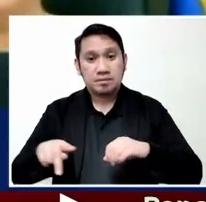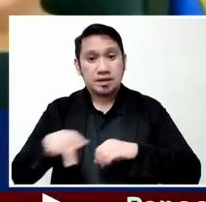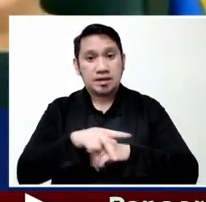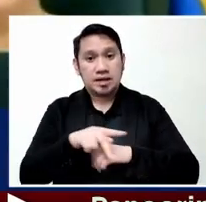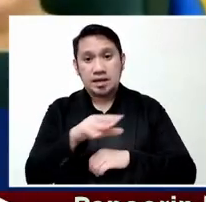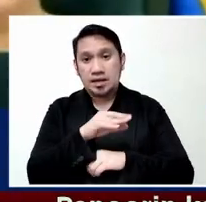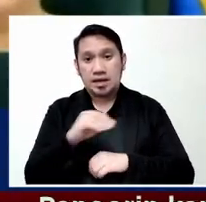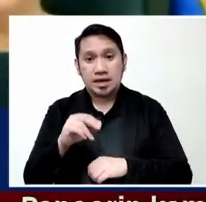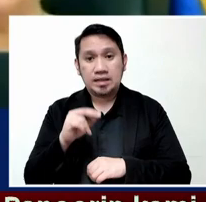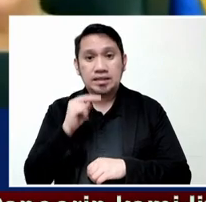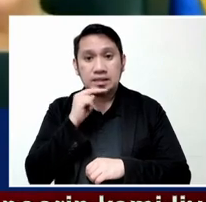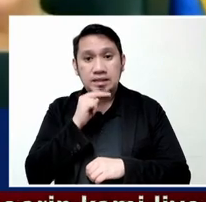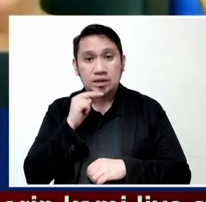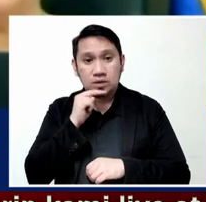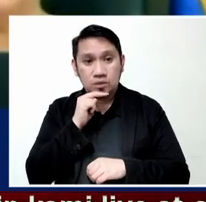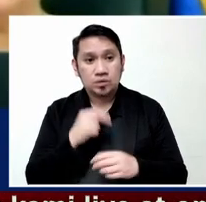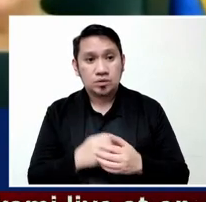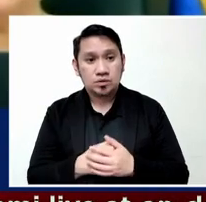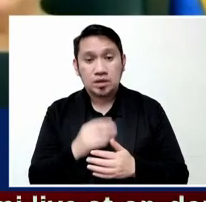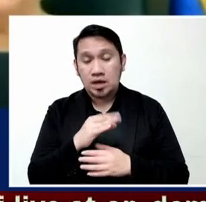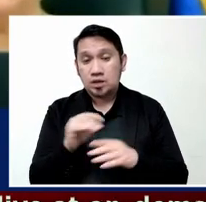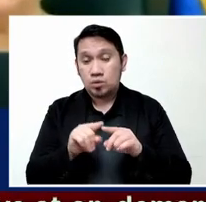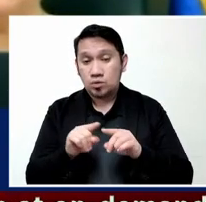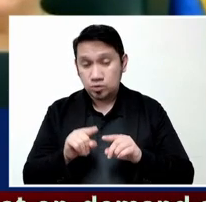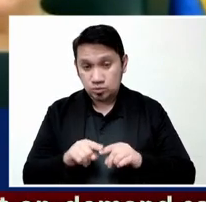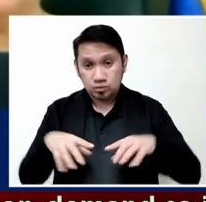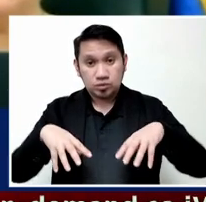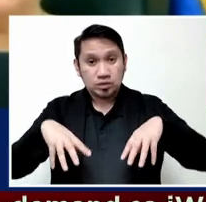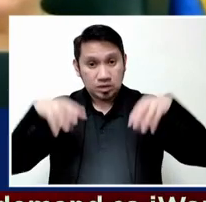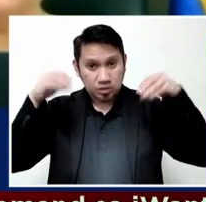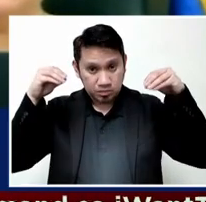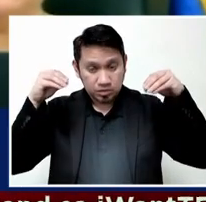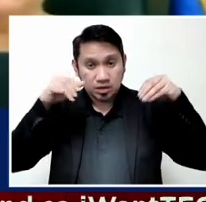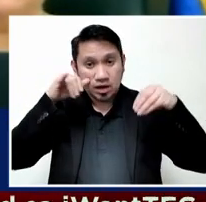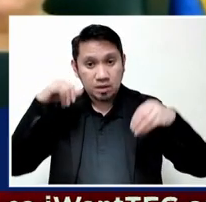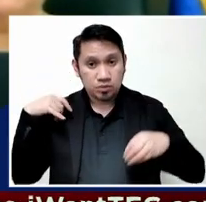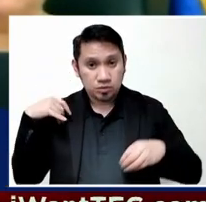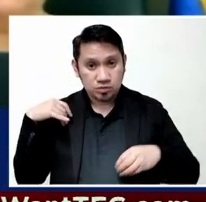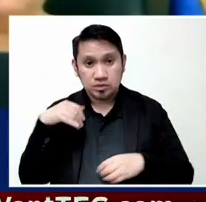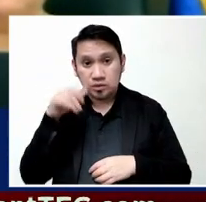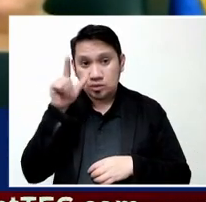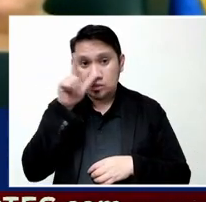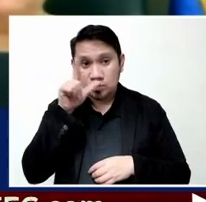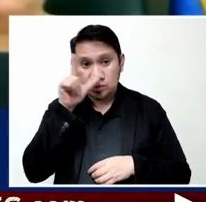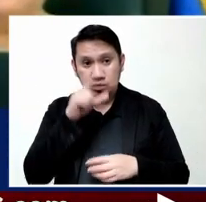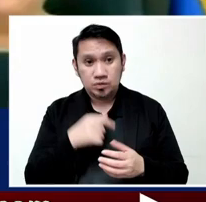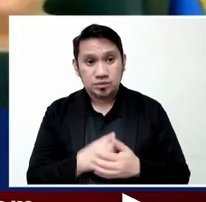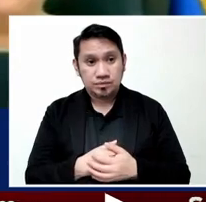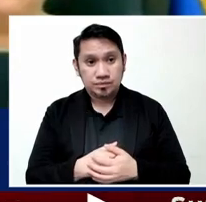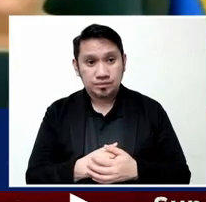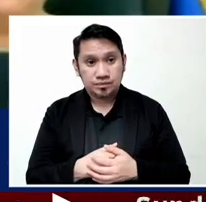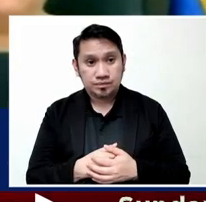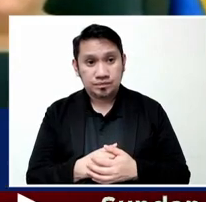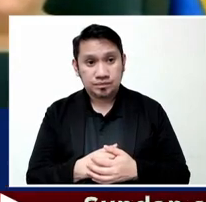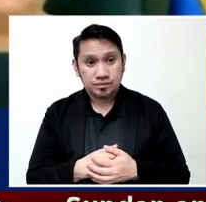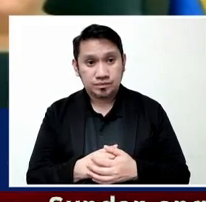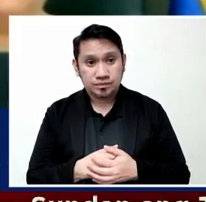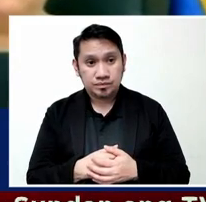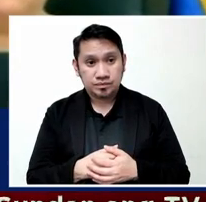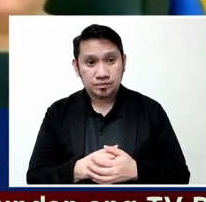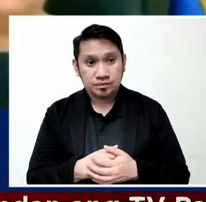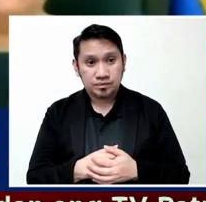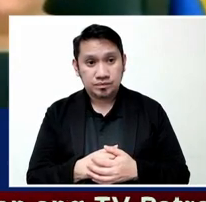others, and the power interruption experienced yesterday have been traced principally to inadequacies in